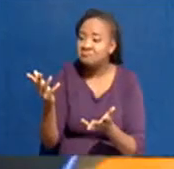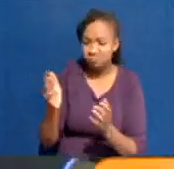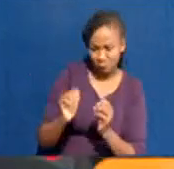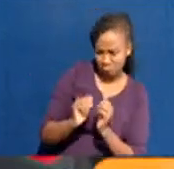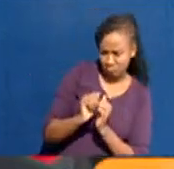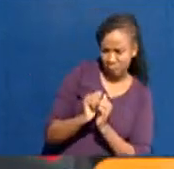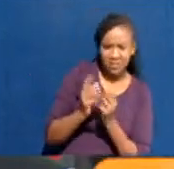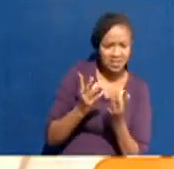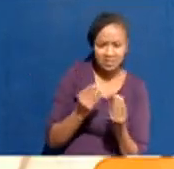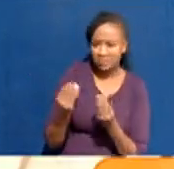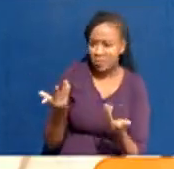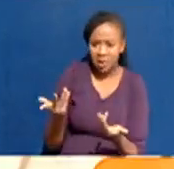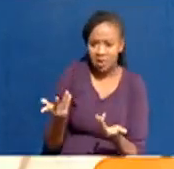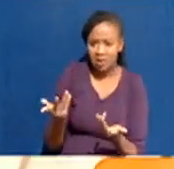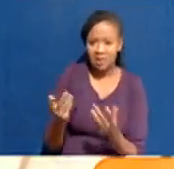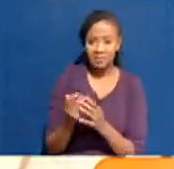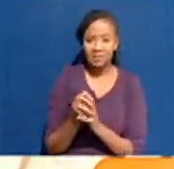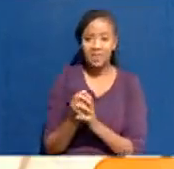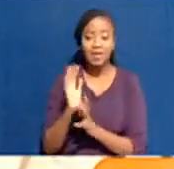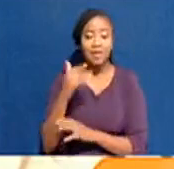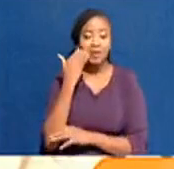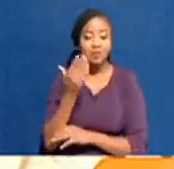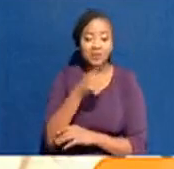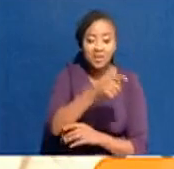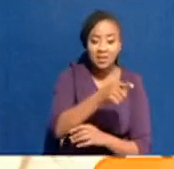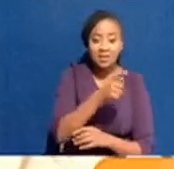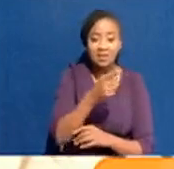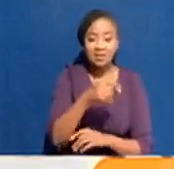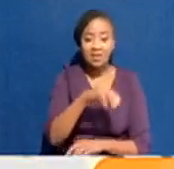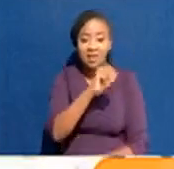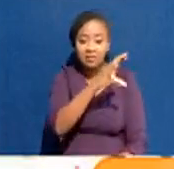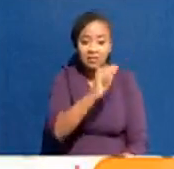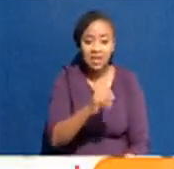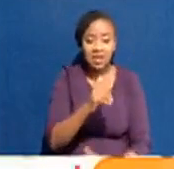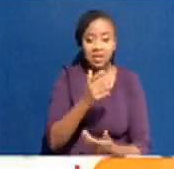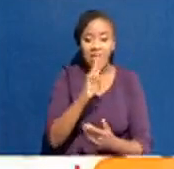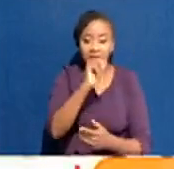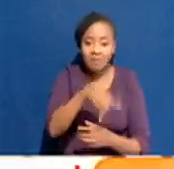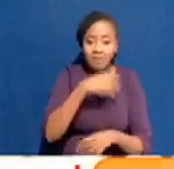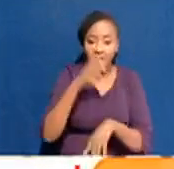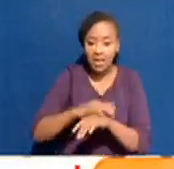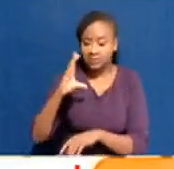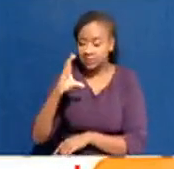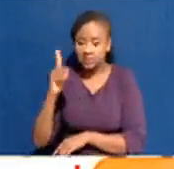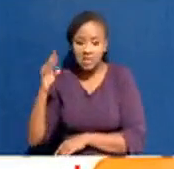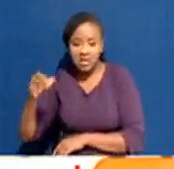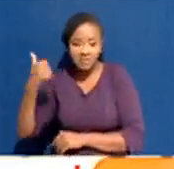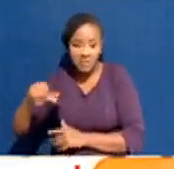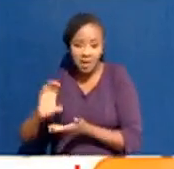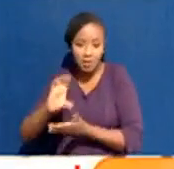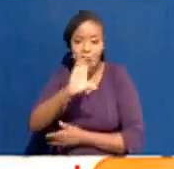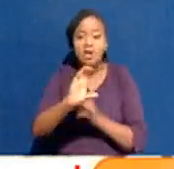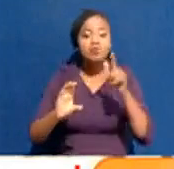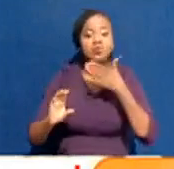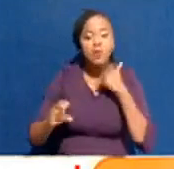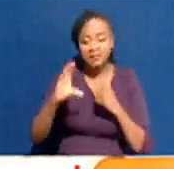It is as simple as that. Wajumbe wetu wanahangaika, hawajapata CDF kwa muda. How are you going to get CDF